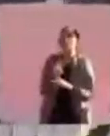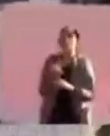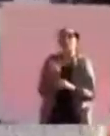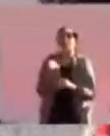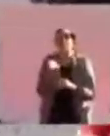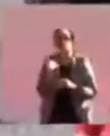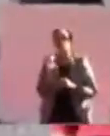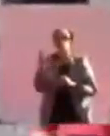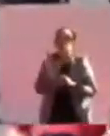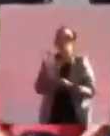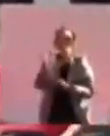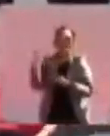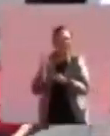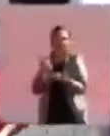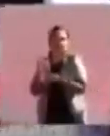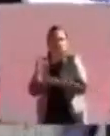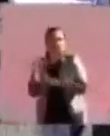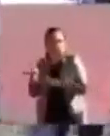professione